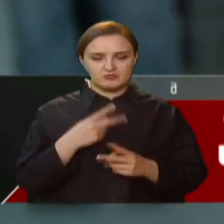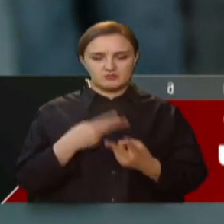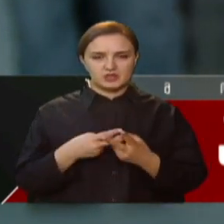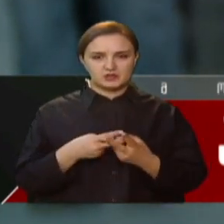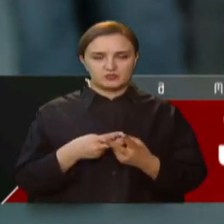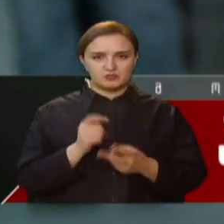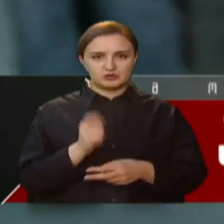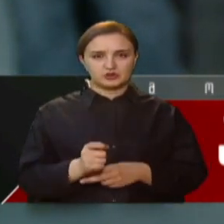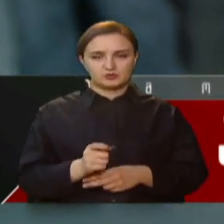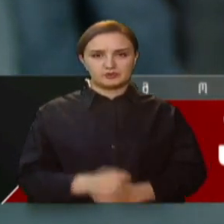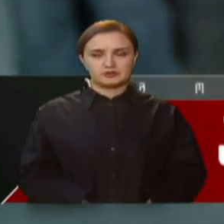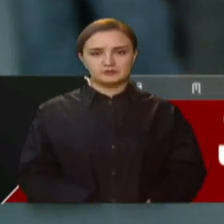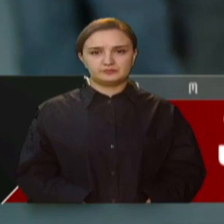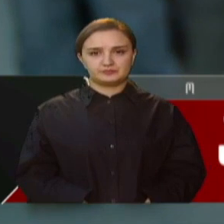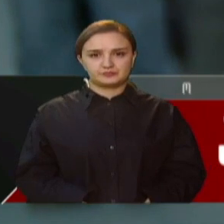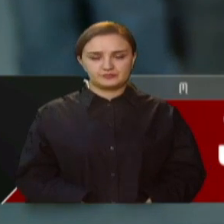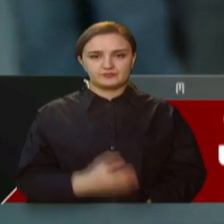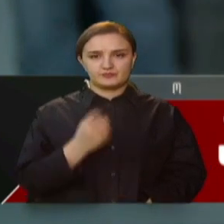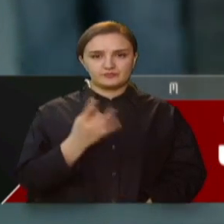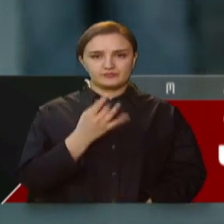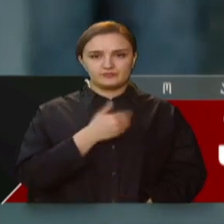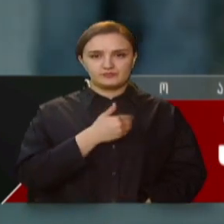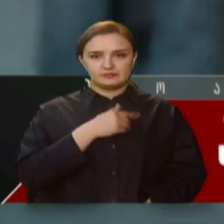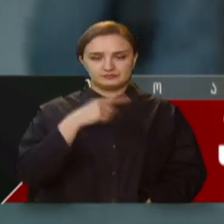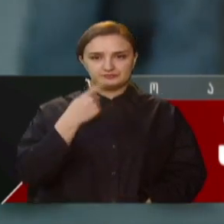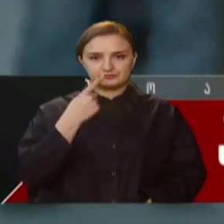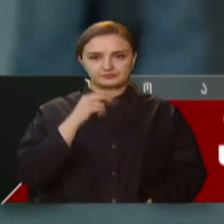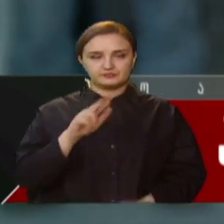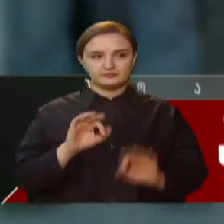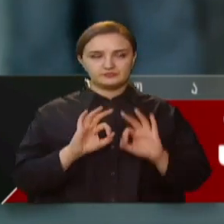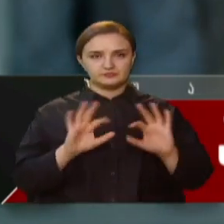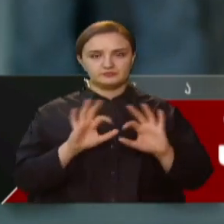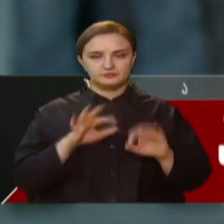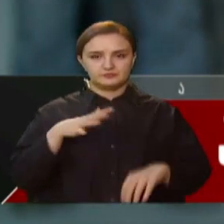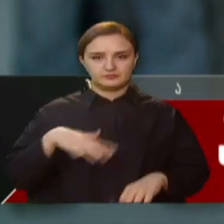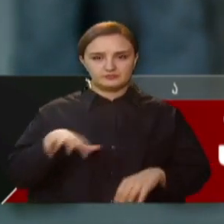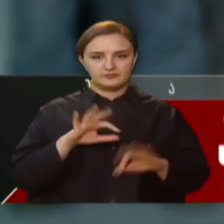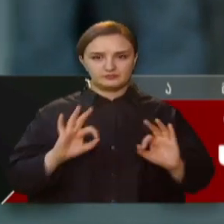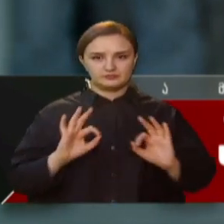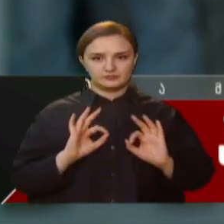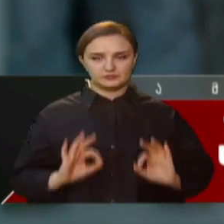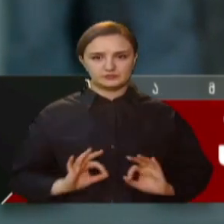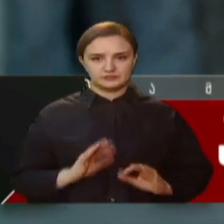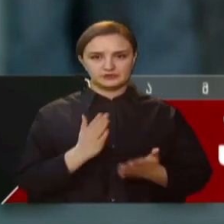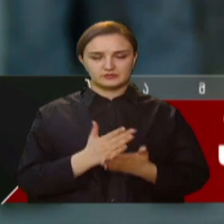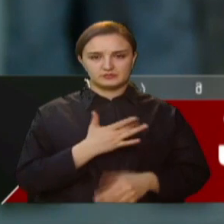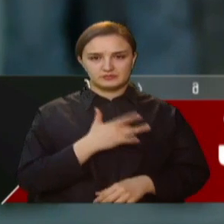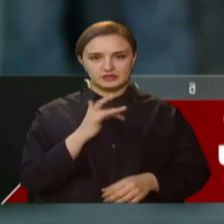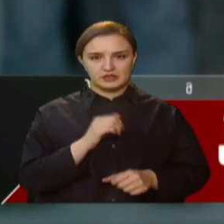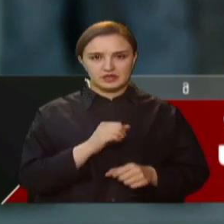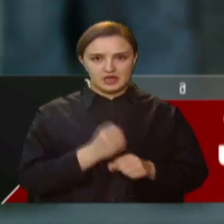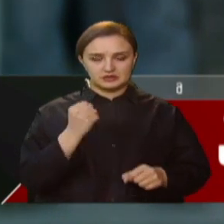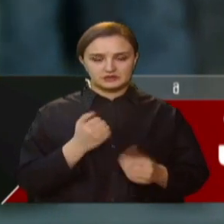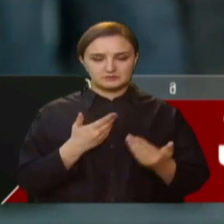პატიმრობა შეუპარდა. კიდევ ერთხელ მინდა აღვნიშნო და განვაცხადო, რომ საქართველოს პროკურატურას აქვს მკაცრი მიდგომა